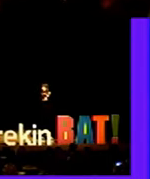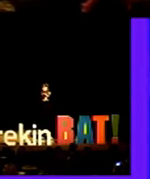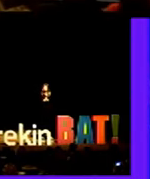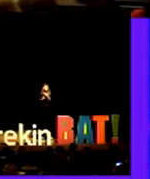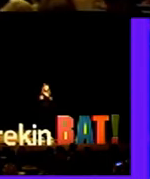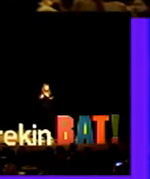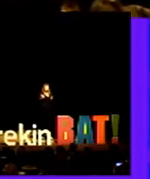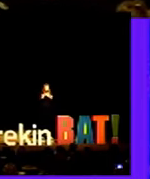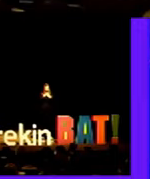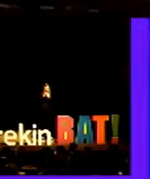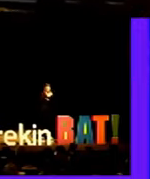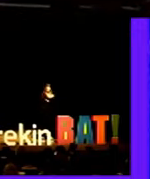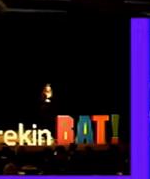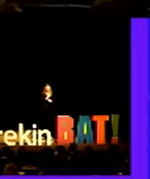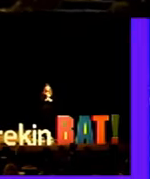aurretik,